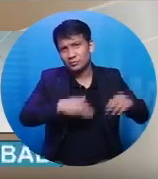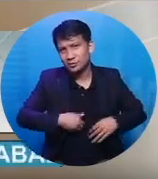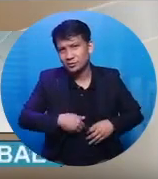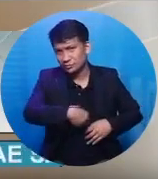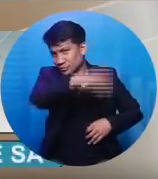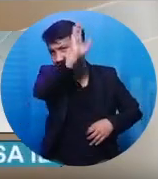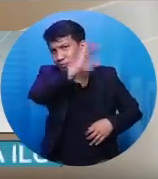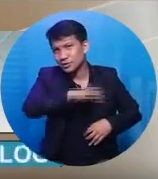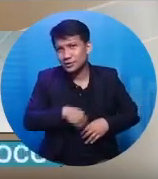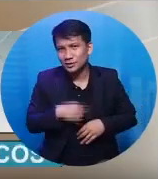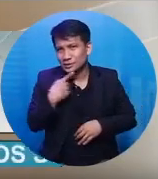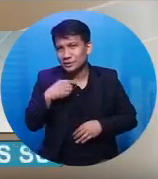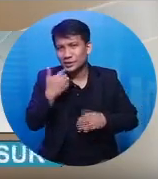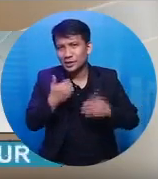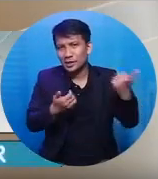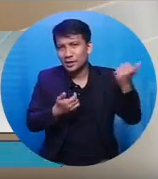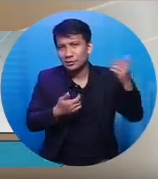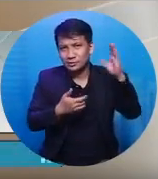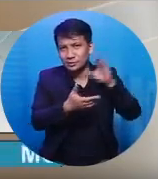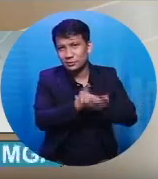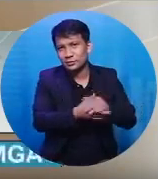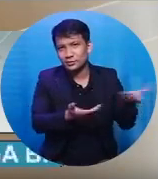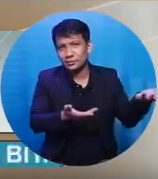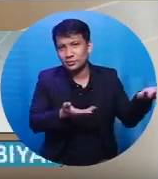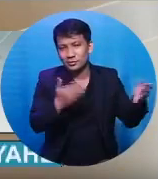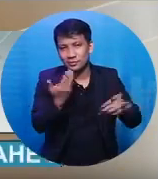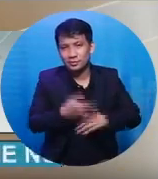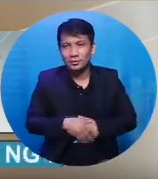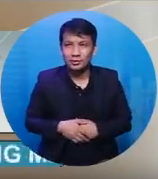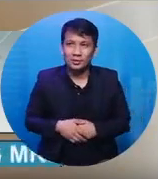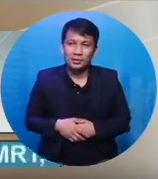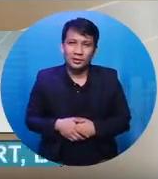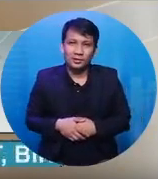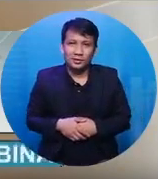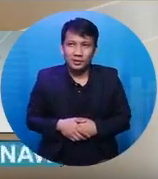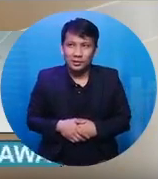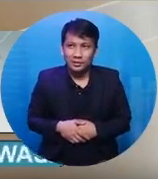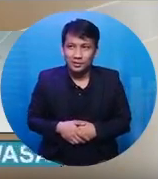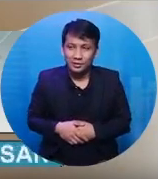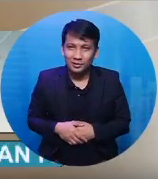namin siya doon. Anong sinasabi mo? Mas masaya sa... Sige.